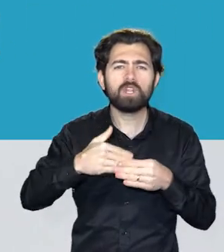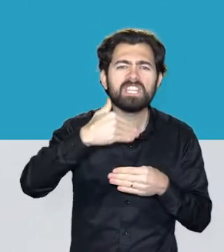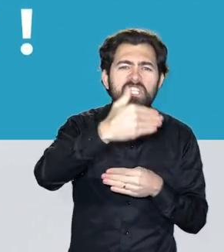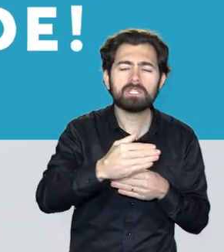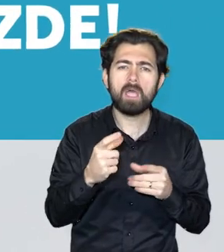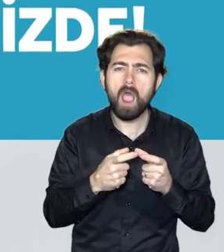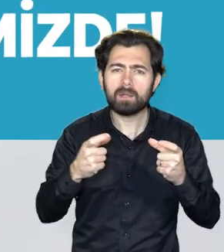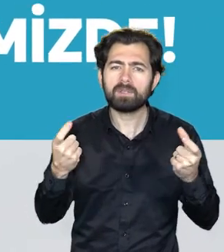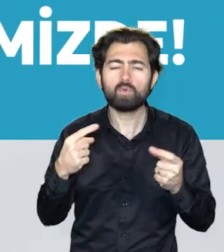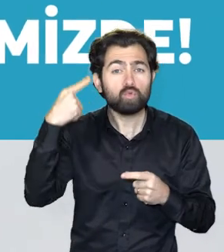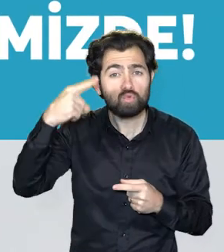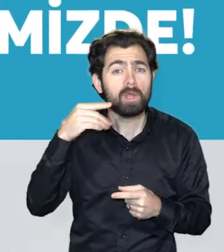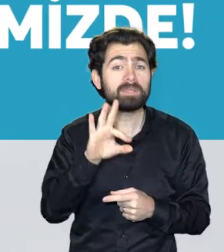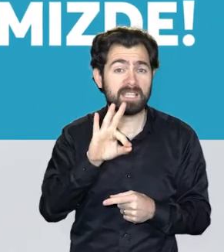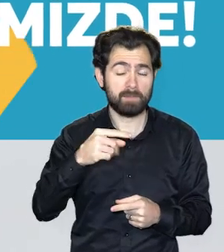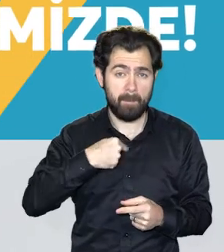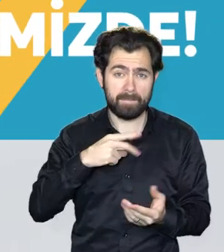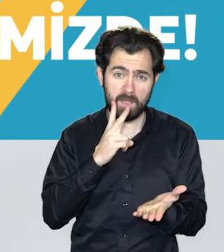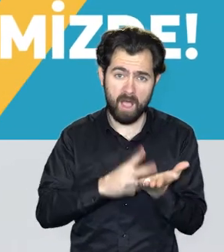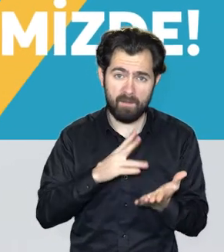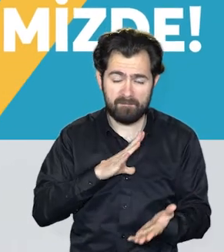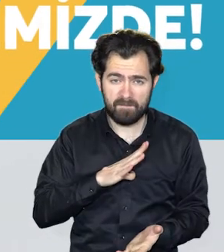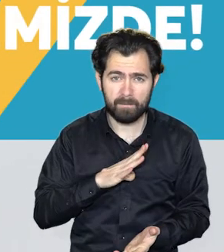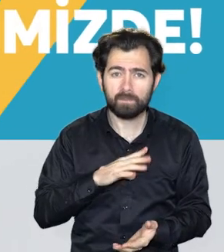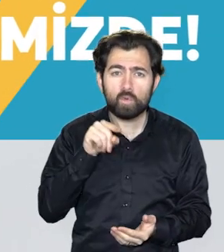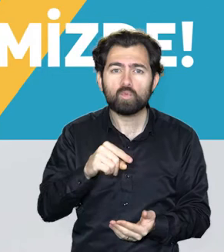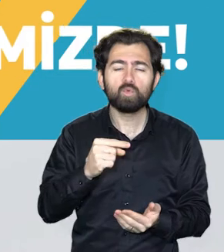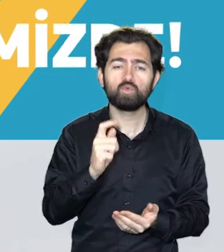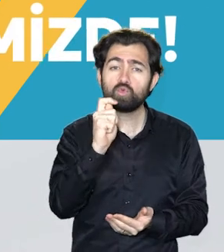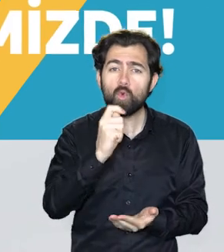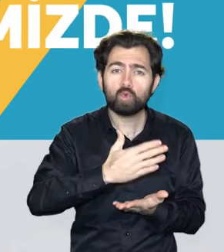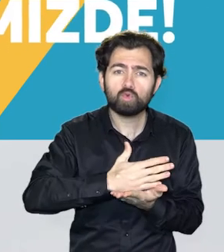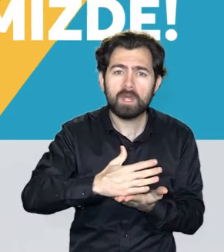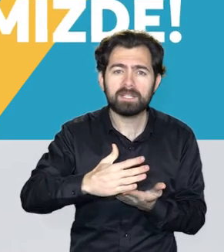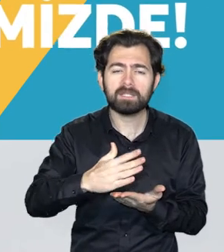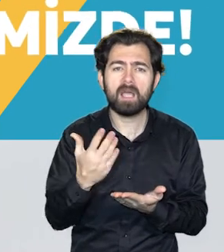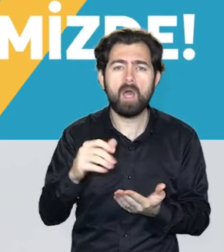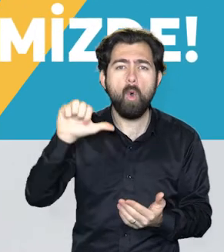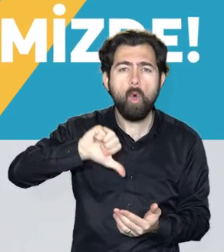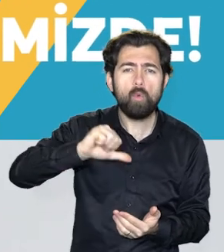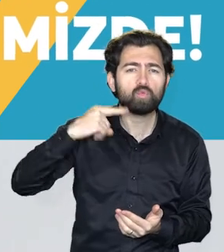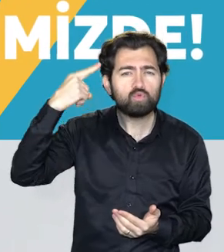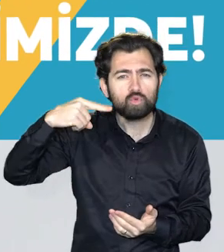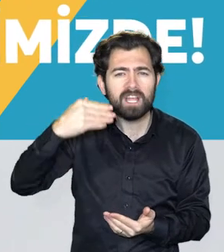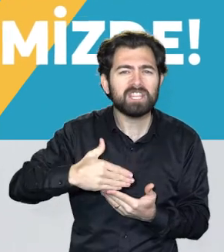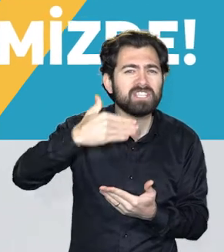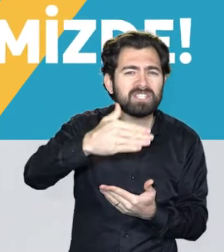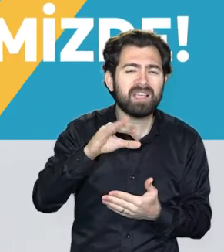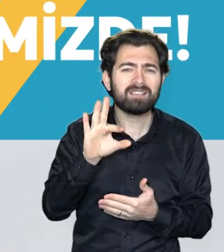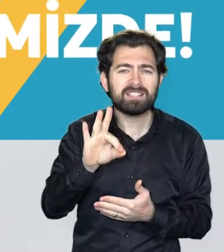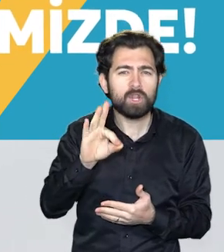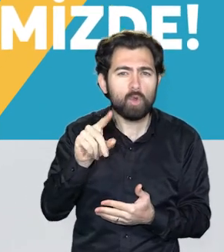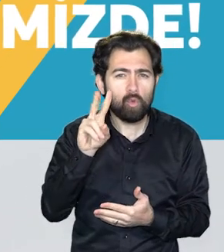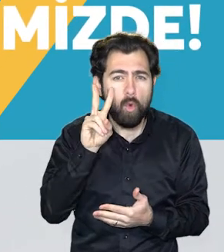de tutumlarımızı seçmek bizim elimizdedir. Bu zor süreçte karamsarlık ve yıkıcılığın dışındaki seçenekleri